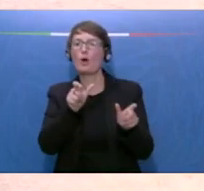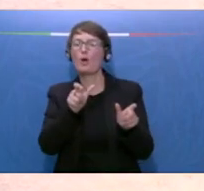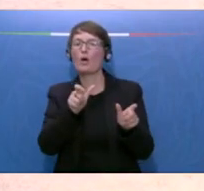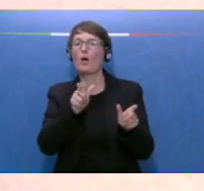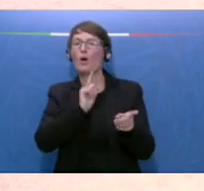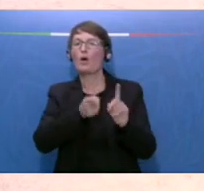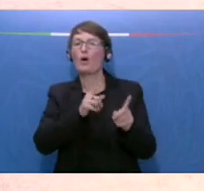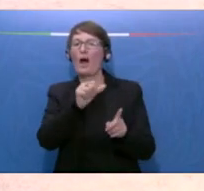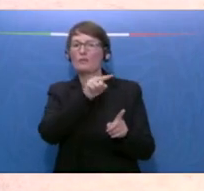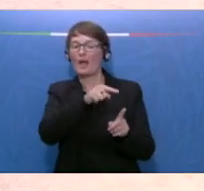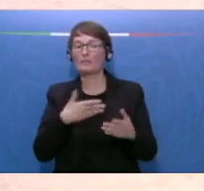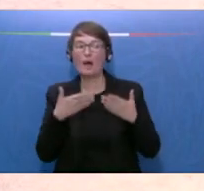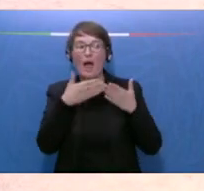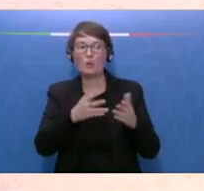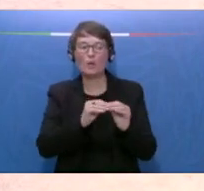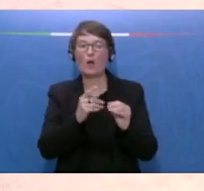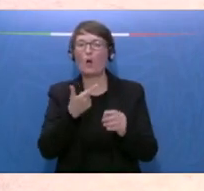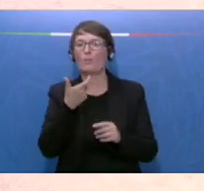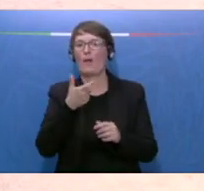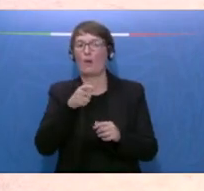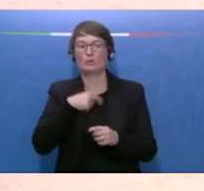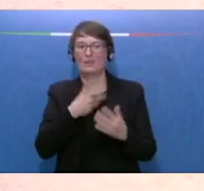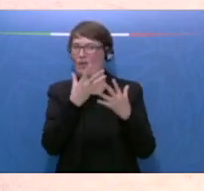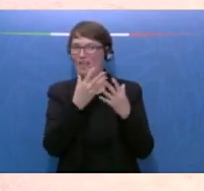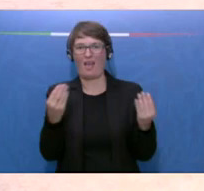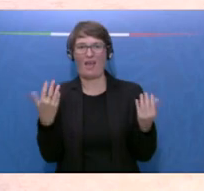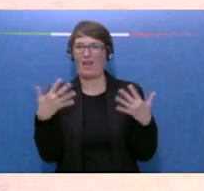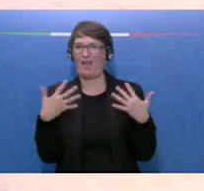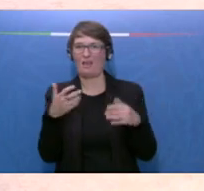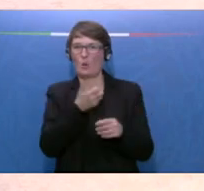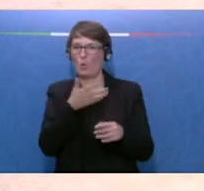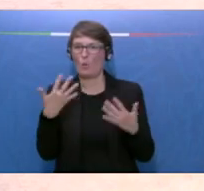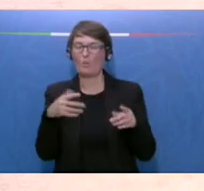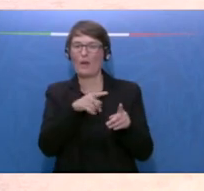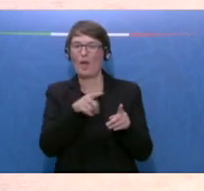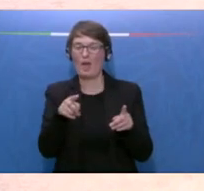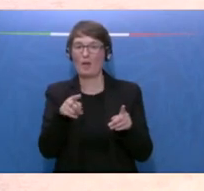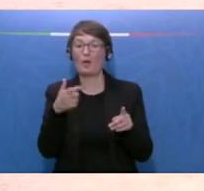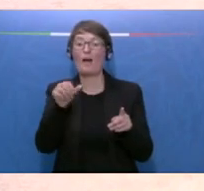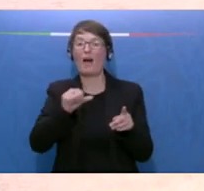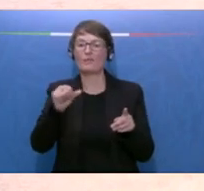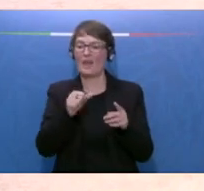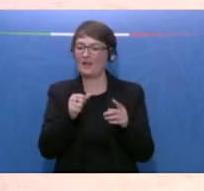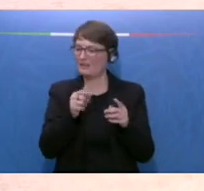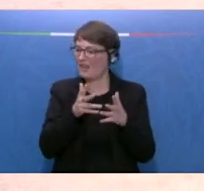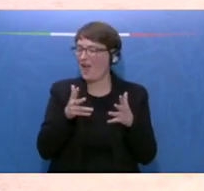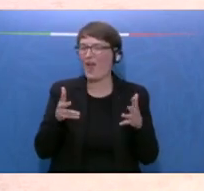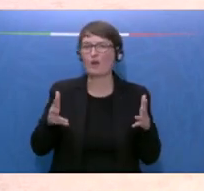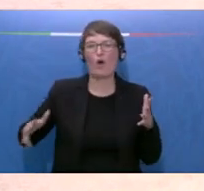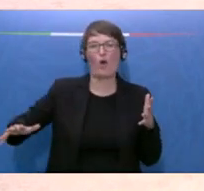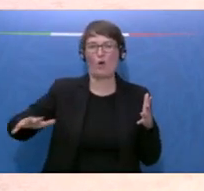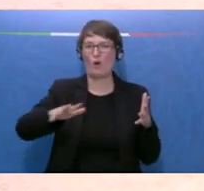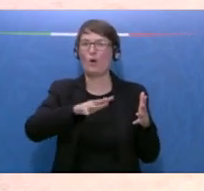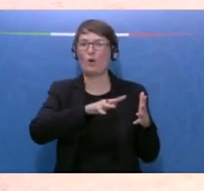afghanistan e seby country without some sort involvement of the